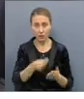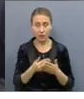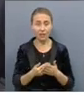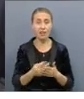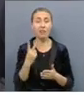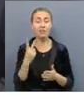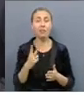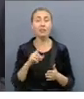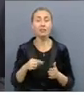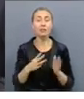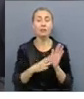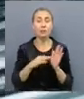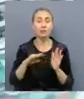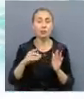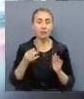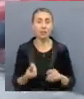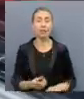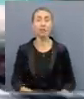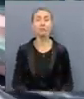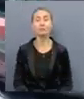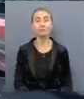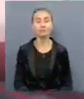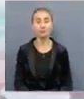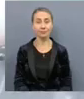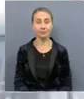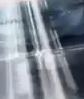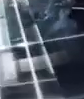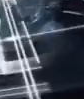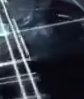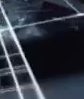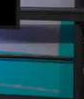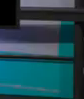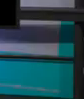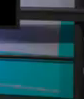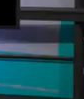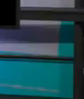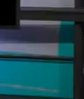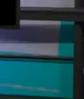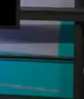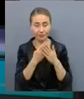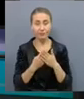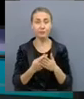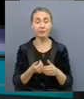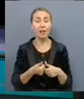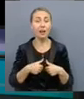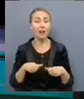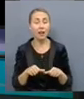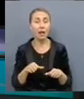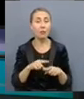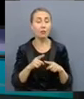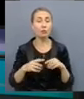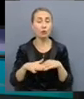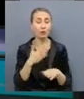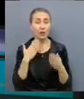2,8 миллиона тенге. Представители Комитета по международным